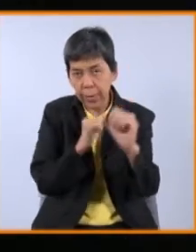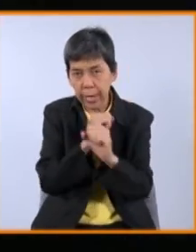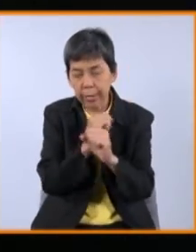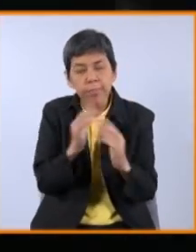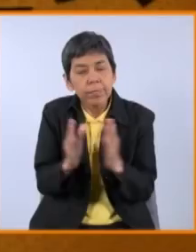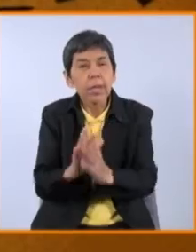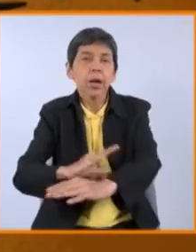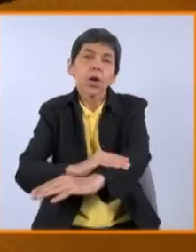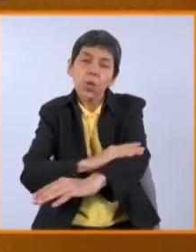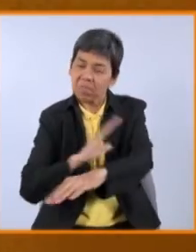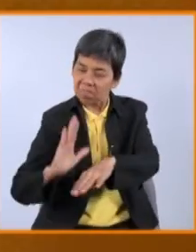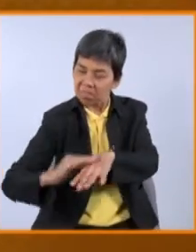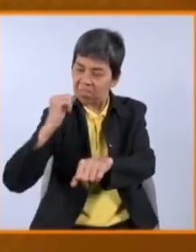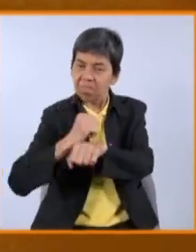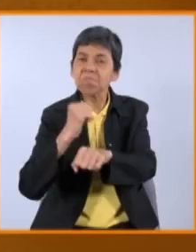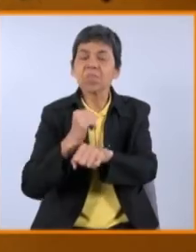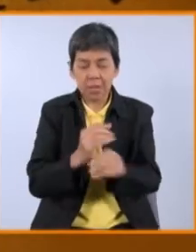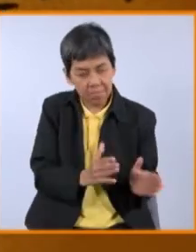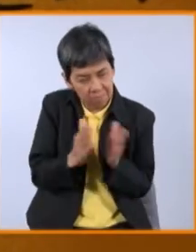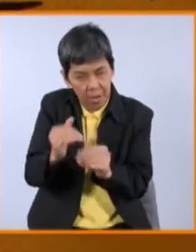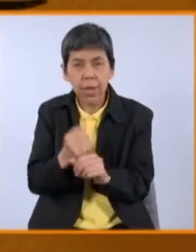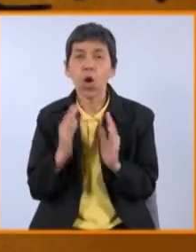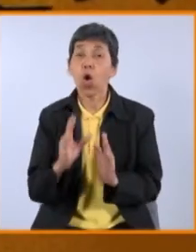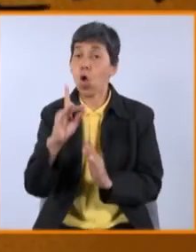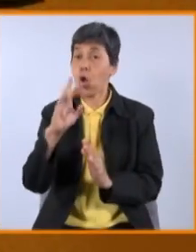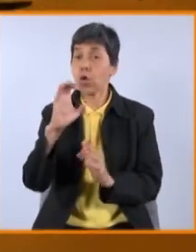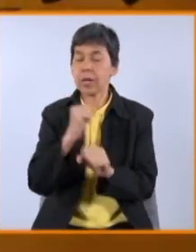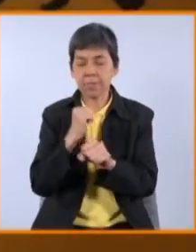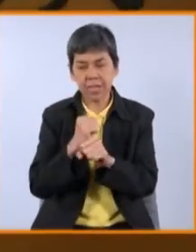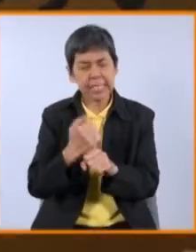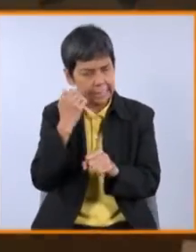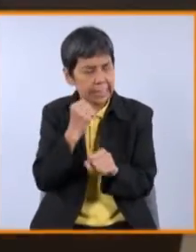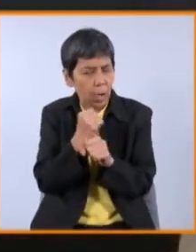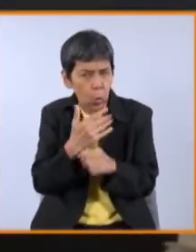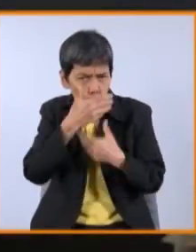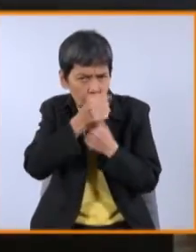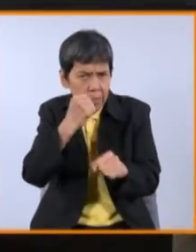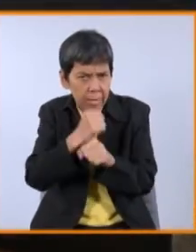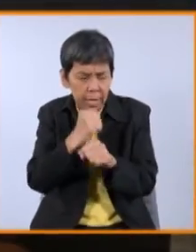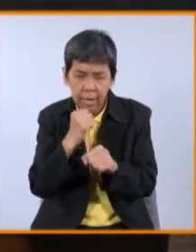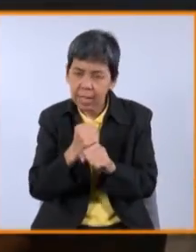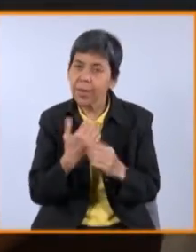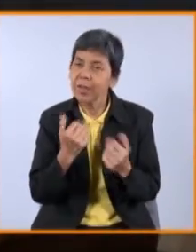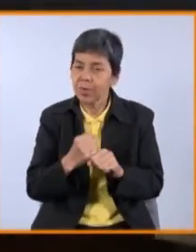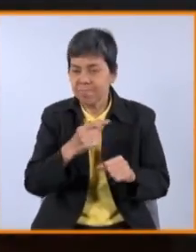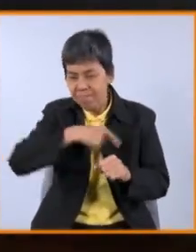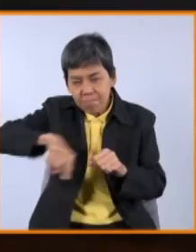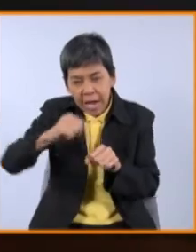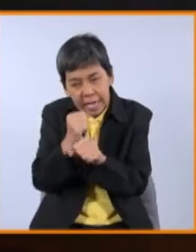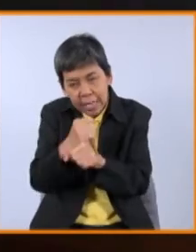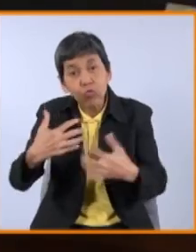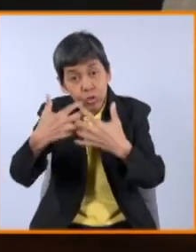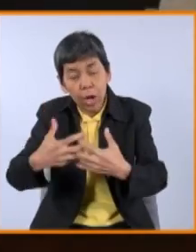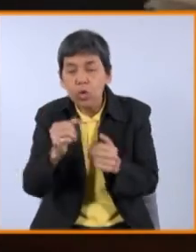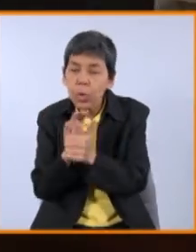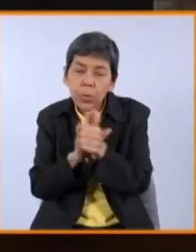เป็นนักนวดบำบัดมืออาชีพต่อจากรุ่นนี้ที่มีอยู่100คนด้วยงานนี้กำลังได้รับความสนใจขยายสู่ภาคอุตสาหกรรมเพื่อบำบัด